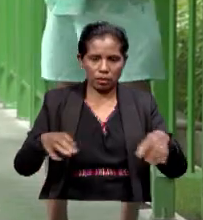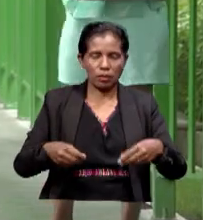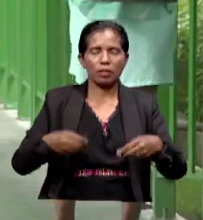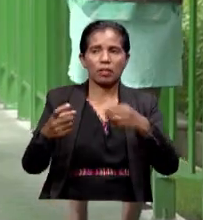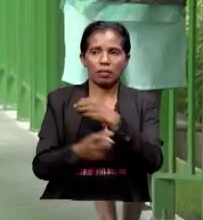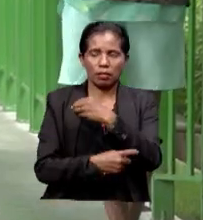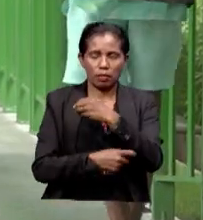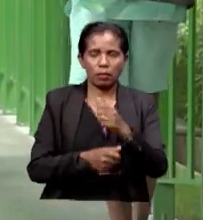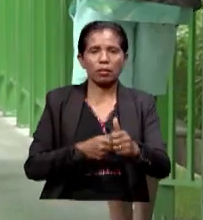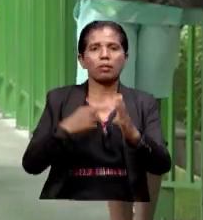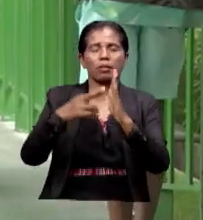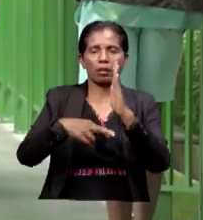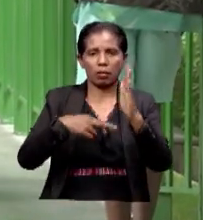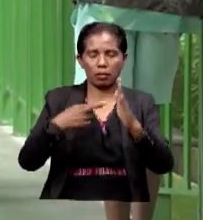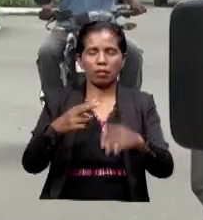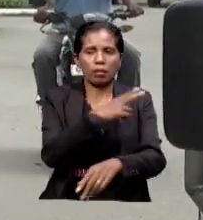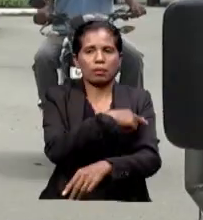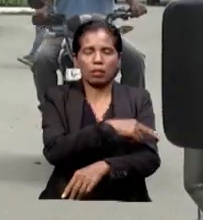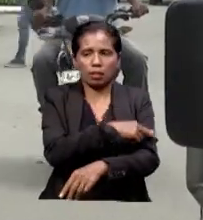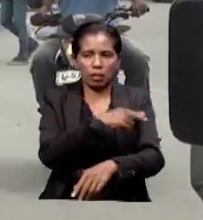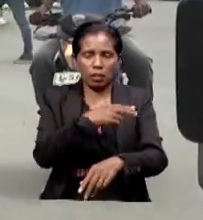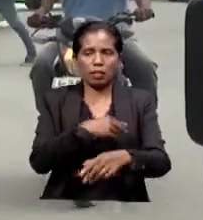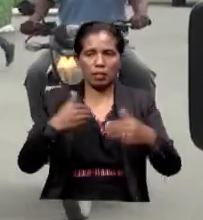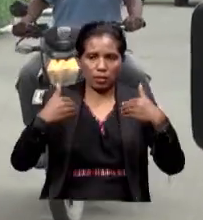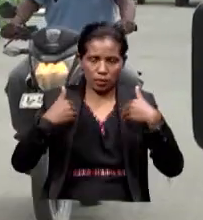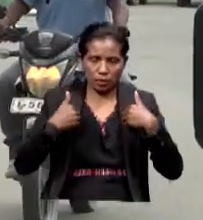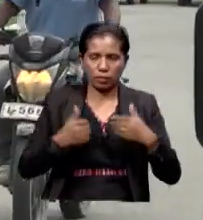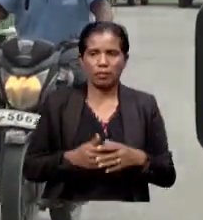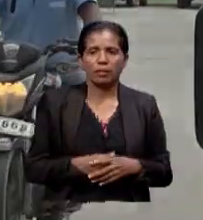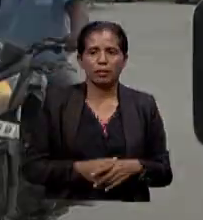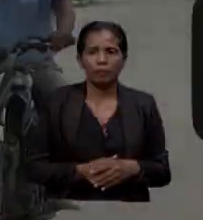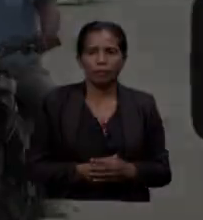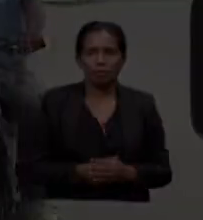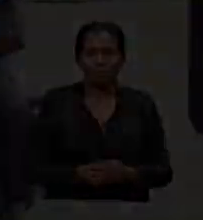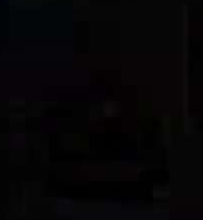tu regulamento ne be Hospital Nasional Guido Valdares iha Lamberto da Silva, GMN.